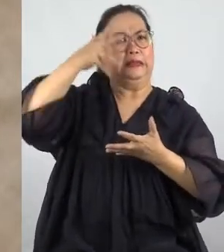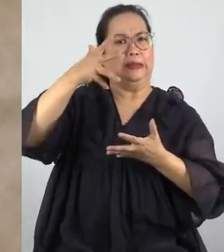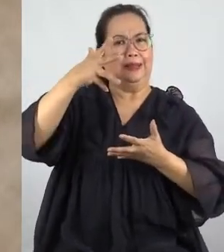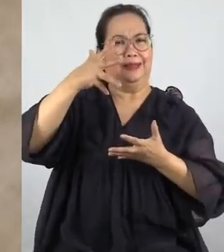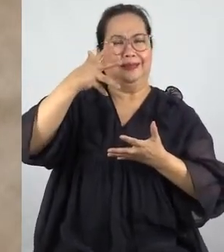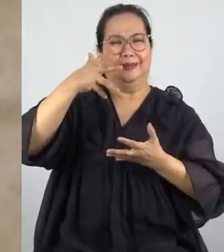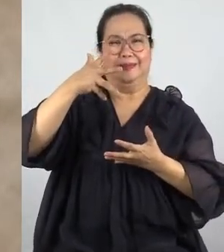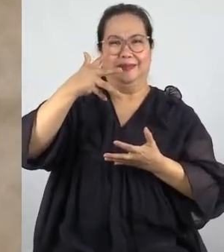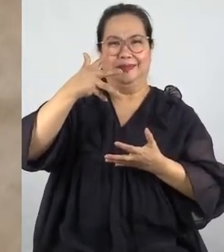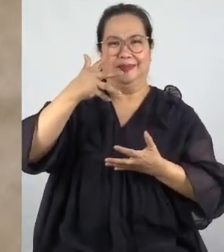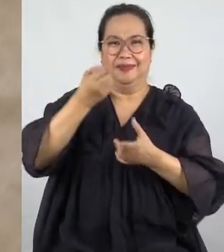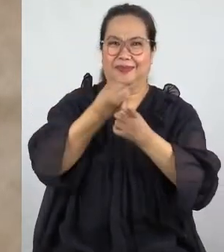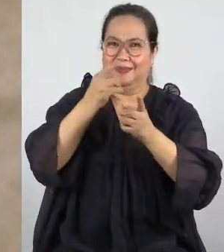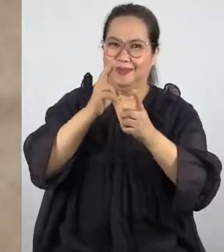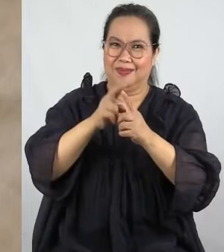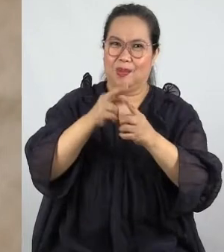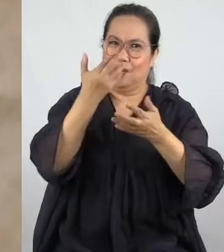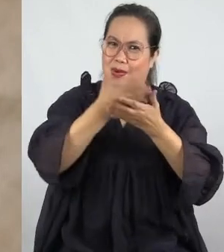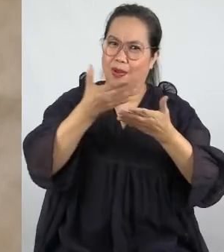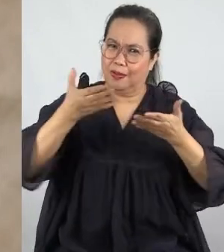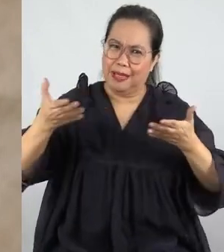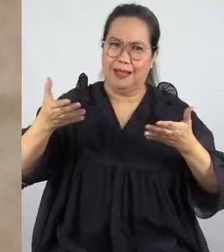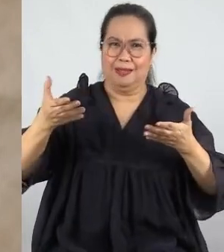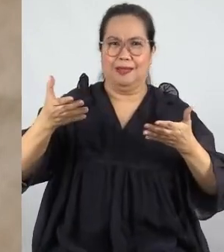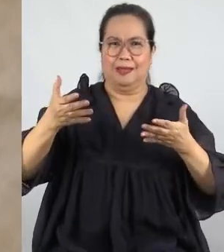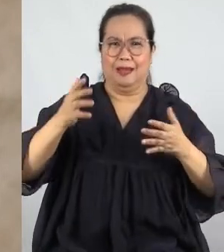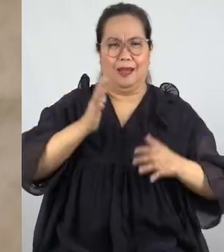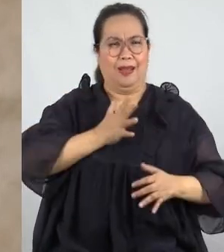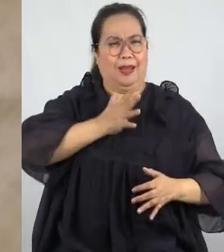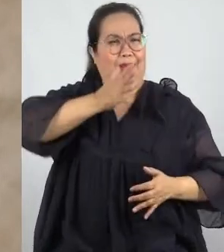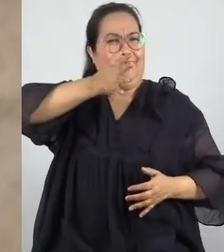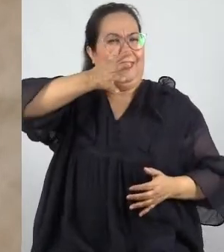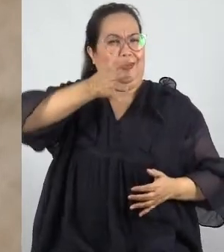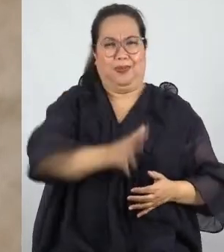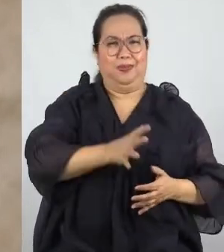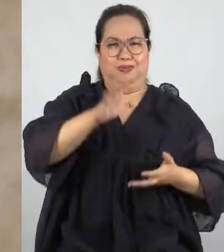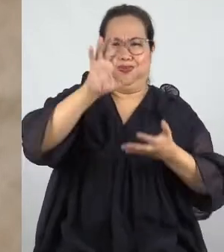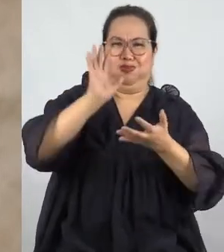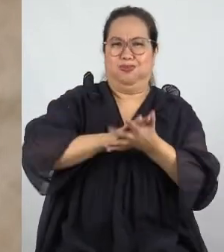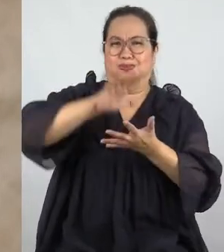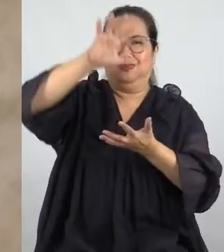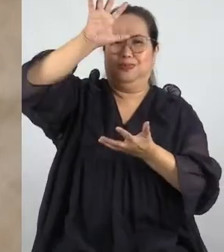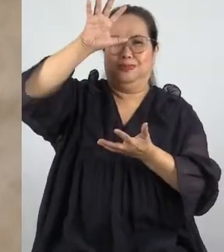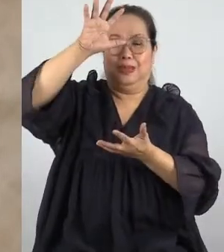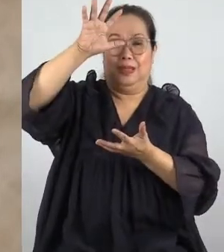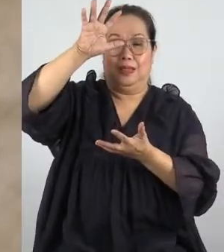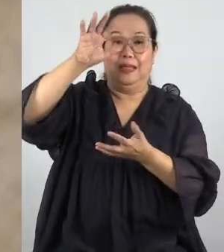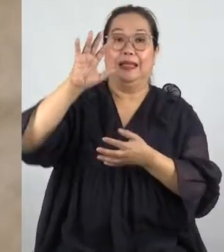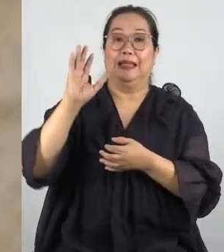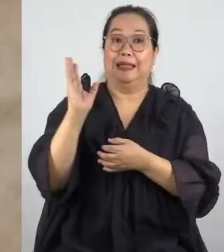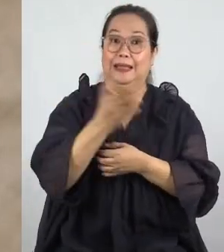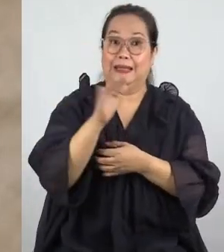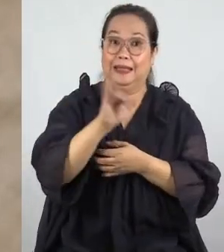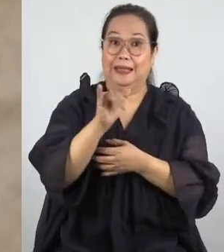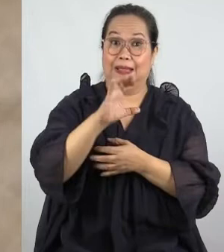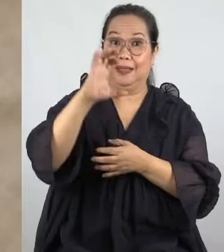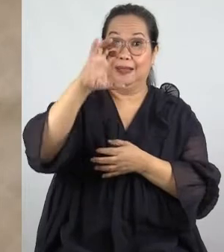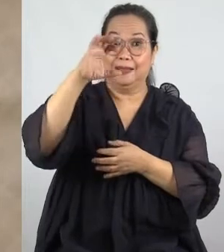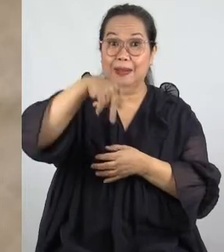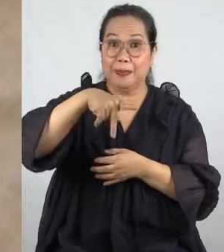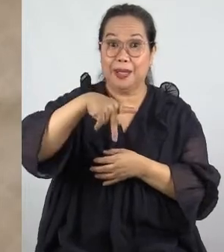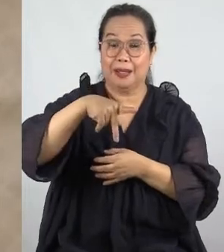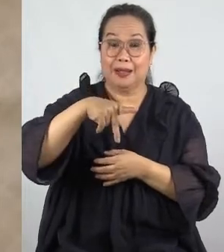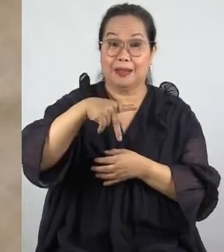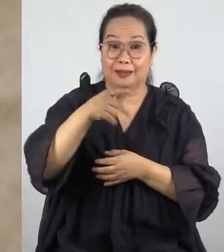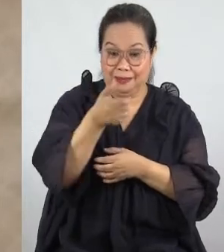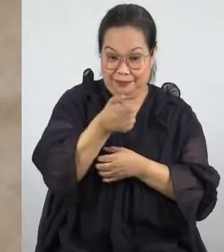no? O mga gamit na mamahalin, no? Katulad ng mga cellphone,